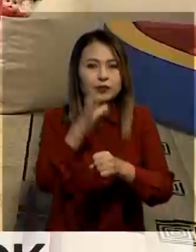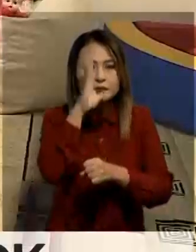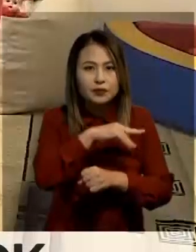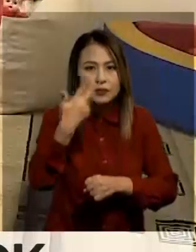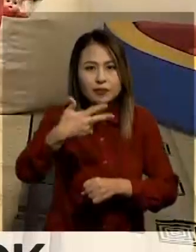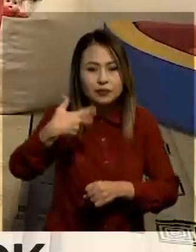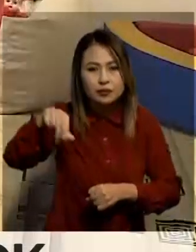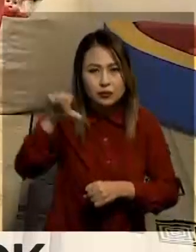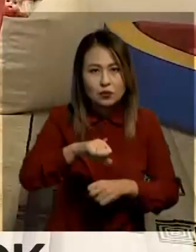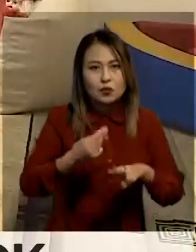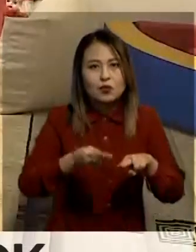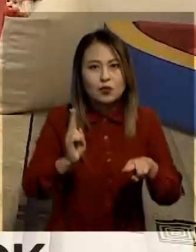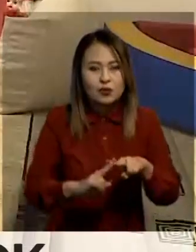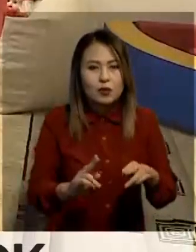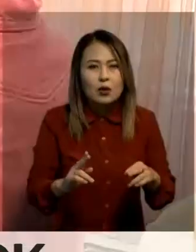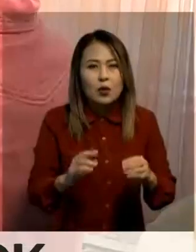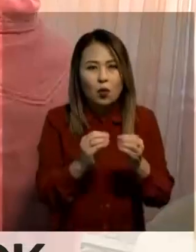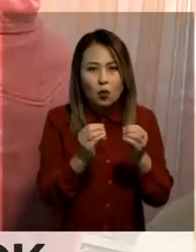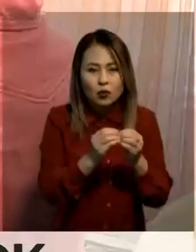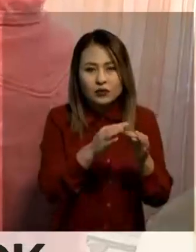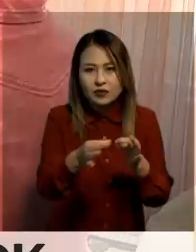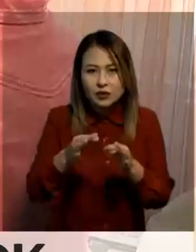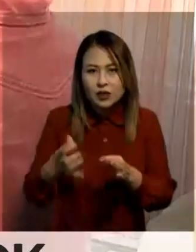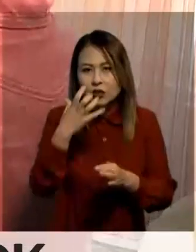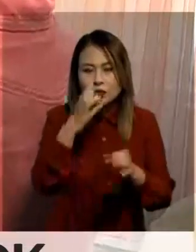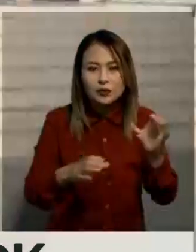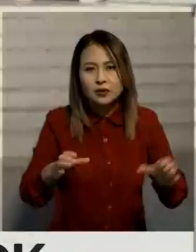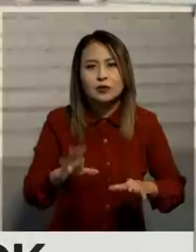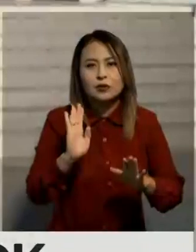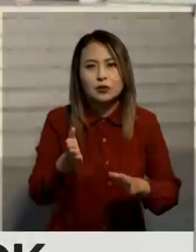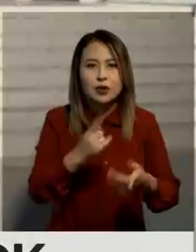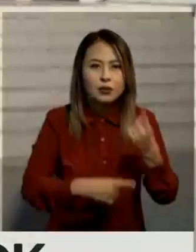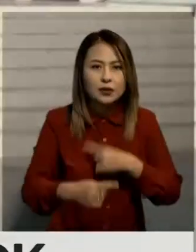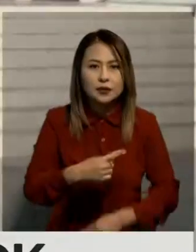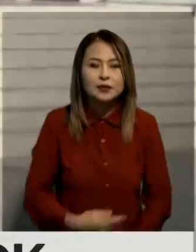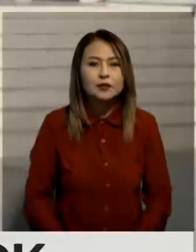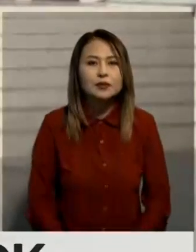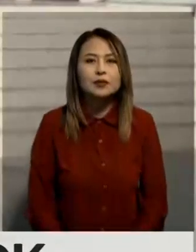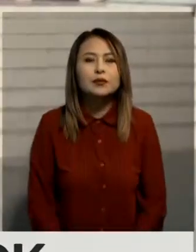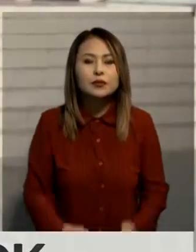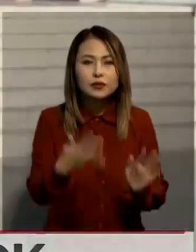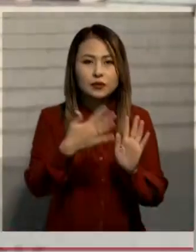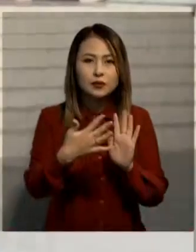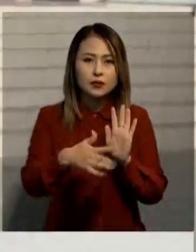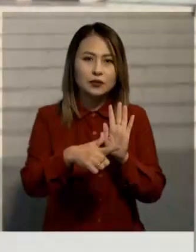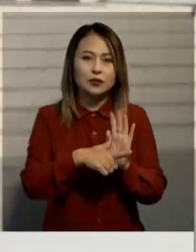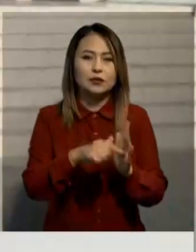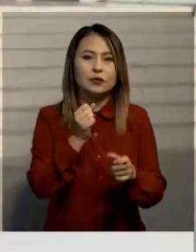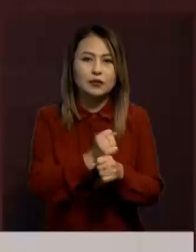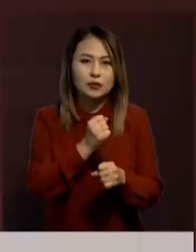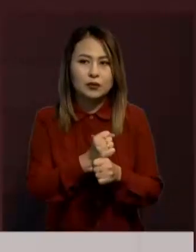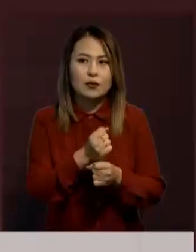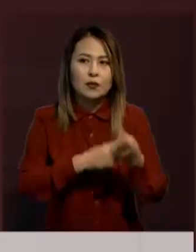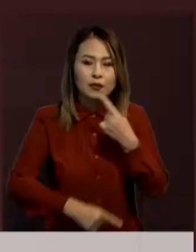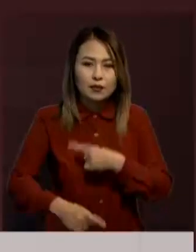басшысы. Сондай-ақ 10 бөбекжай ғимаратында жылудың қысымы қалпына келтірілуде. Мысалы 57-ші Ақбота балабақшасында жылу қалпына